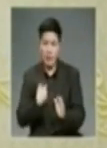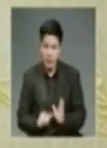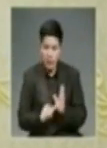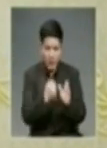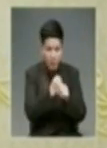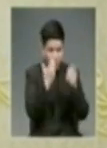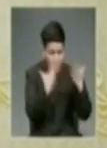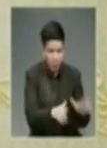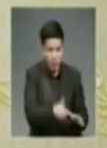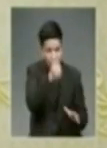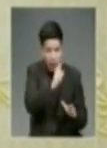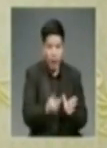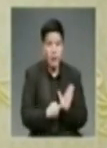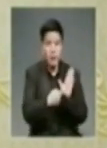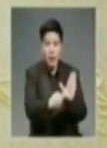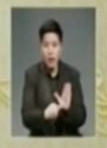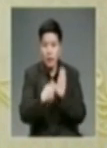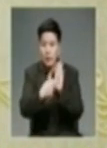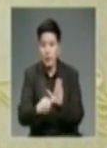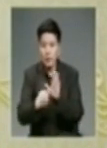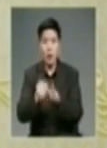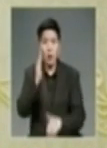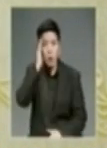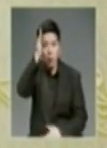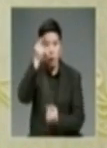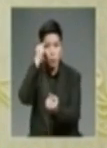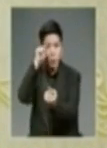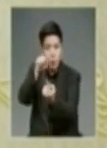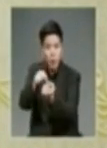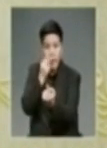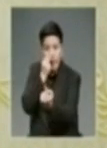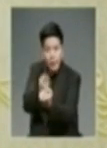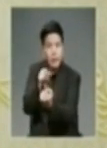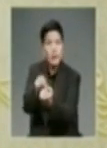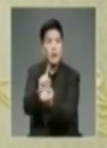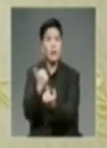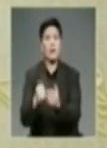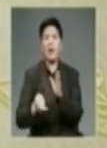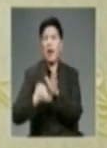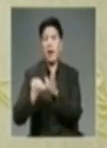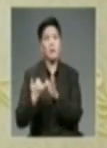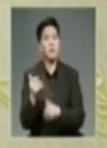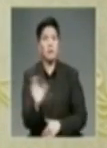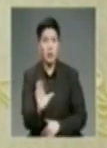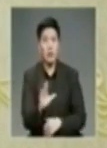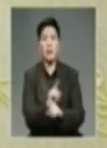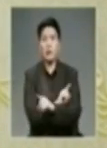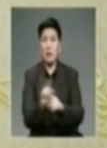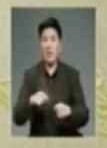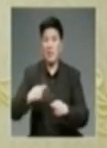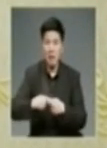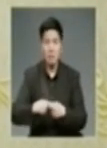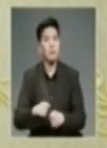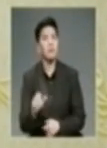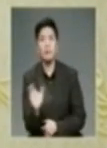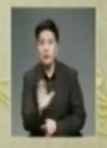จที่เกิดขึ้นเป็นระยะวาดวางอนาคตไว้ให้มองเห็นนะครับก็จะเห็นว่ามันไม่ใช่เรื่องง่ายหรืออาจจะไม่ใช่เรื่องยาก